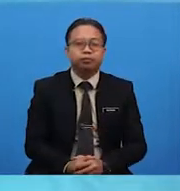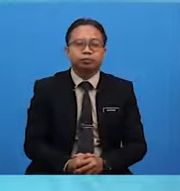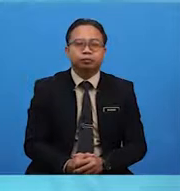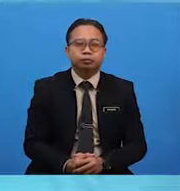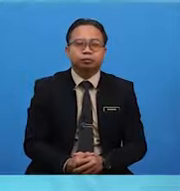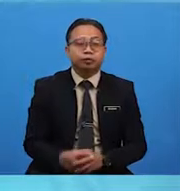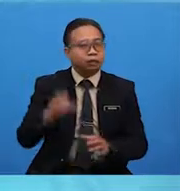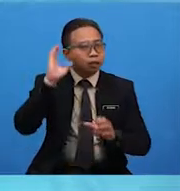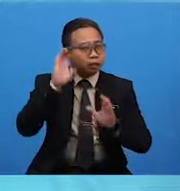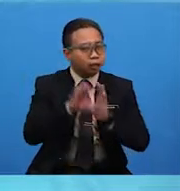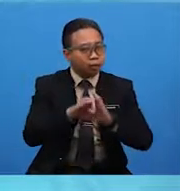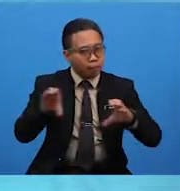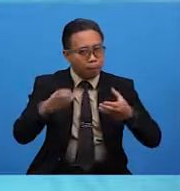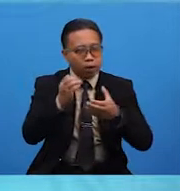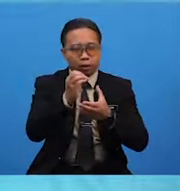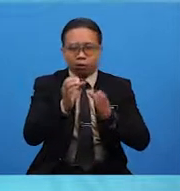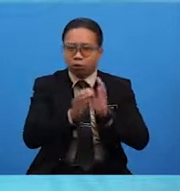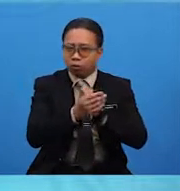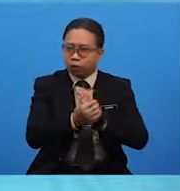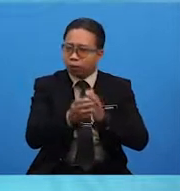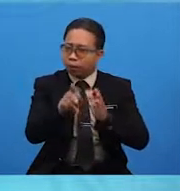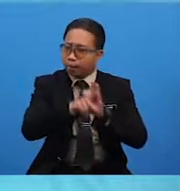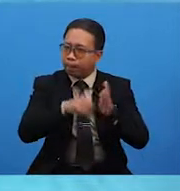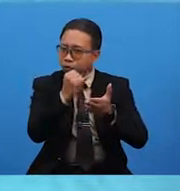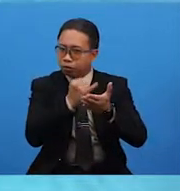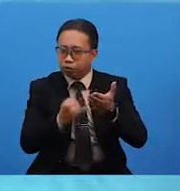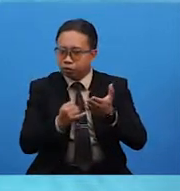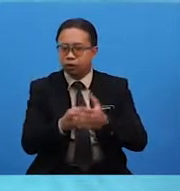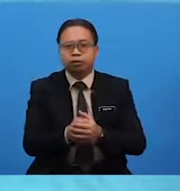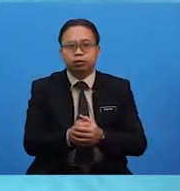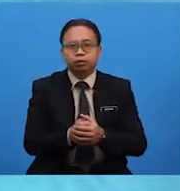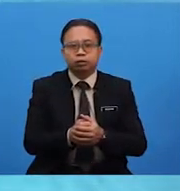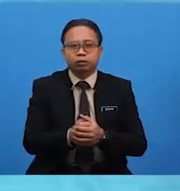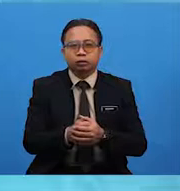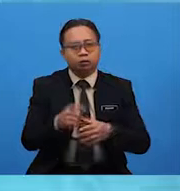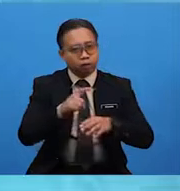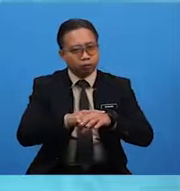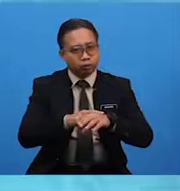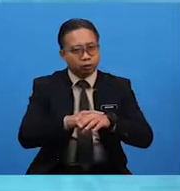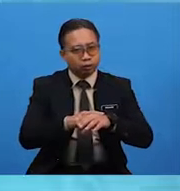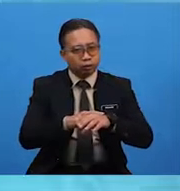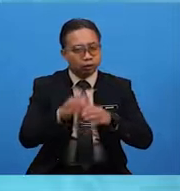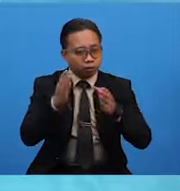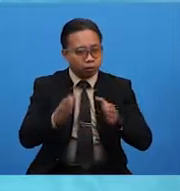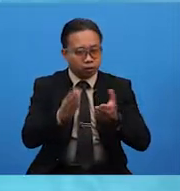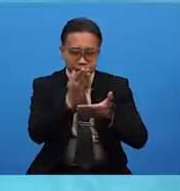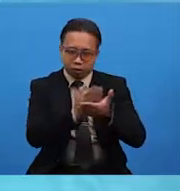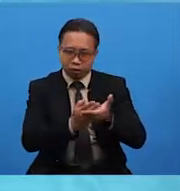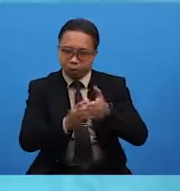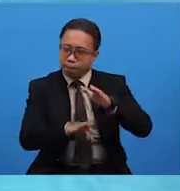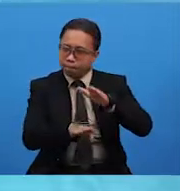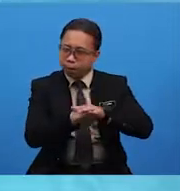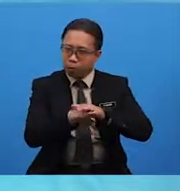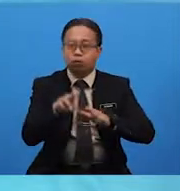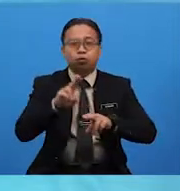hakekatnya gambarannya dibuat oleh pelukis one domain ini hilang merupakan situasi golongan pertengahan dan bawahan